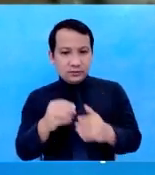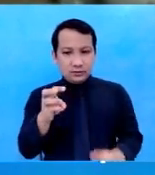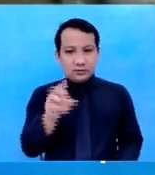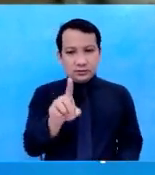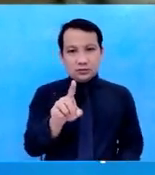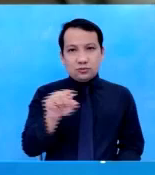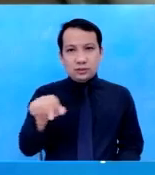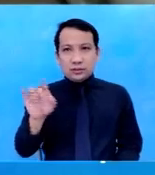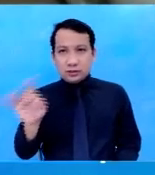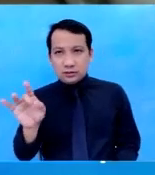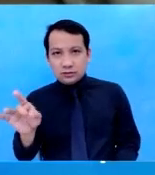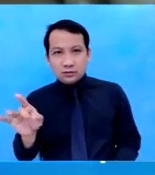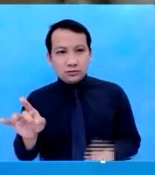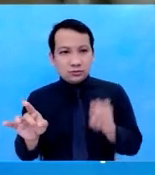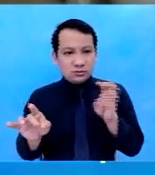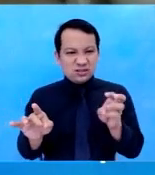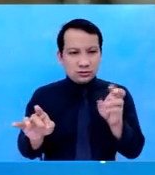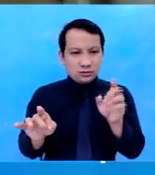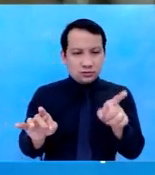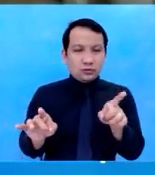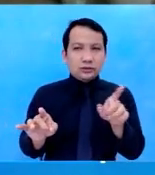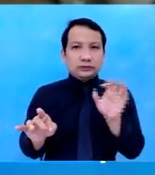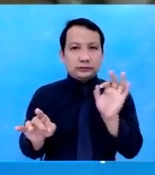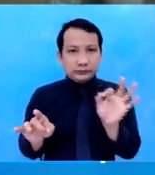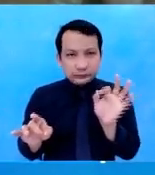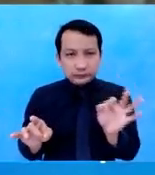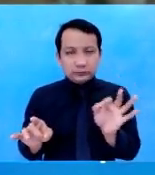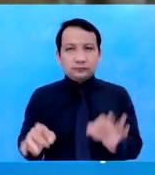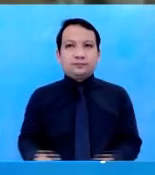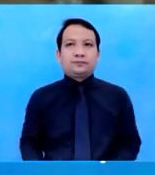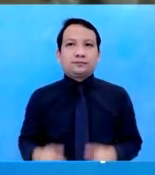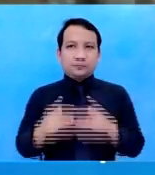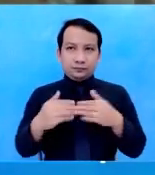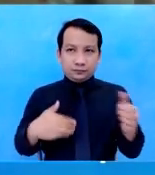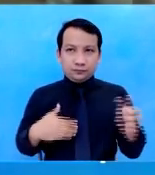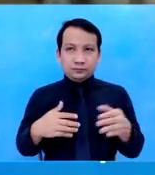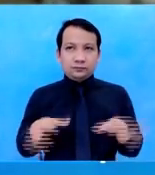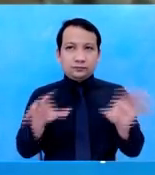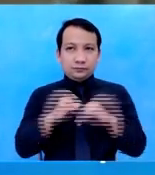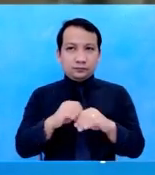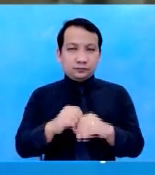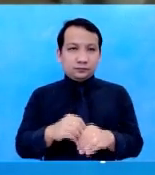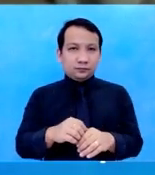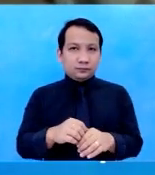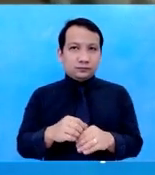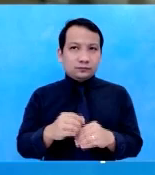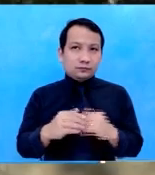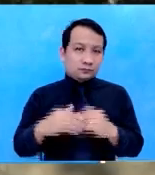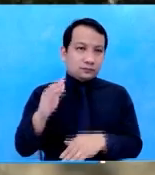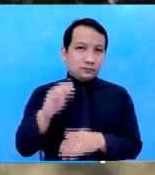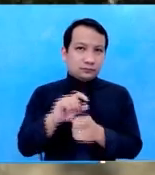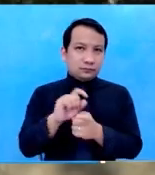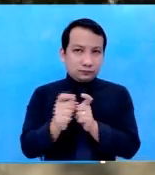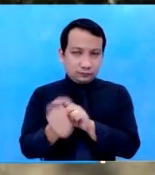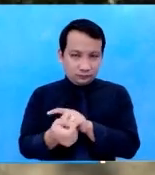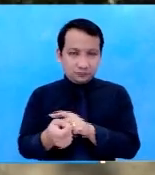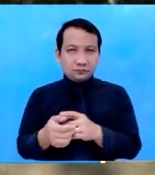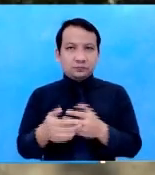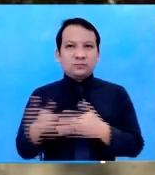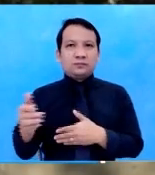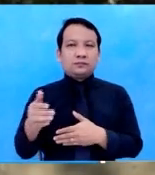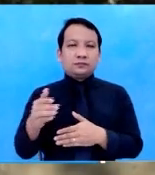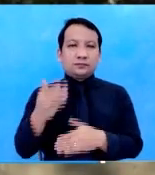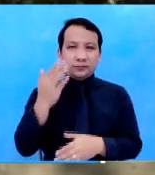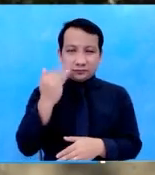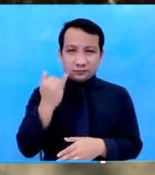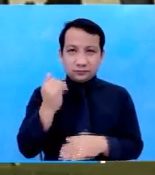be 6190 before we eventually get to see some adjustments. Ang pagtataas ng interest rate